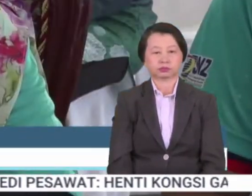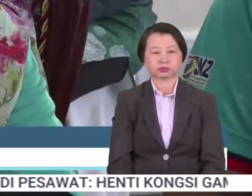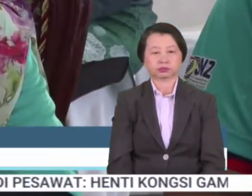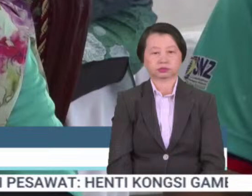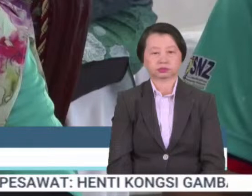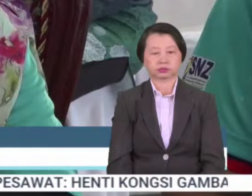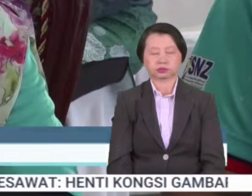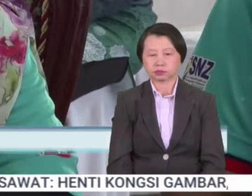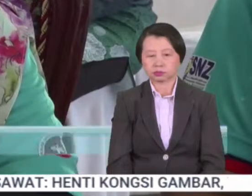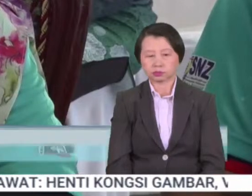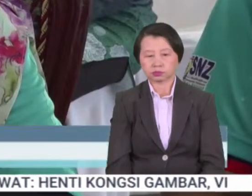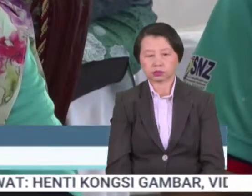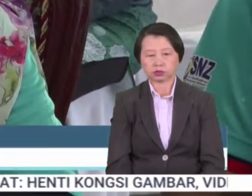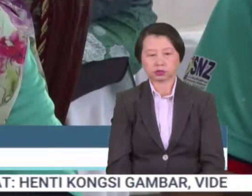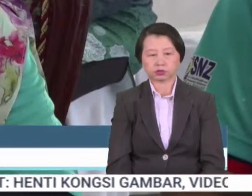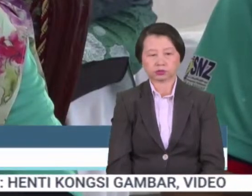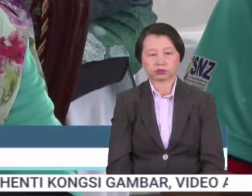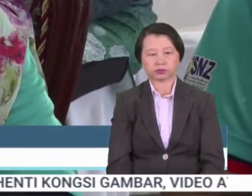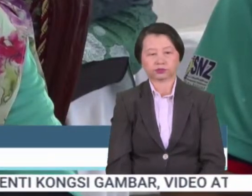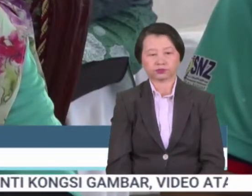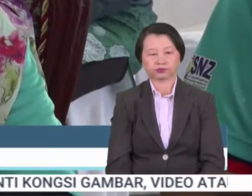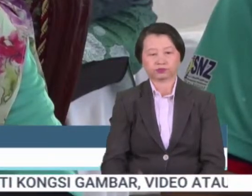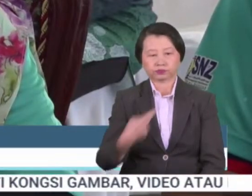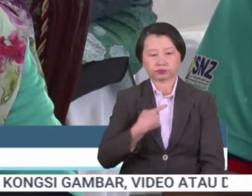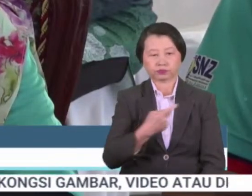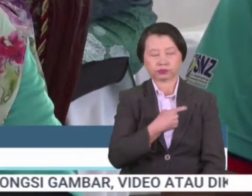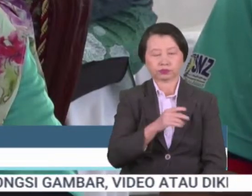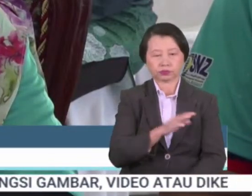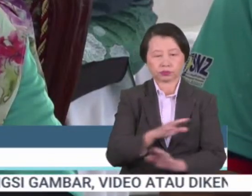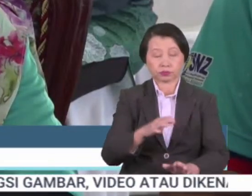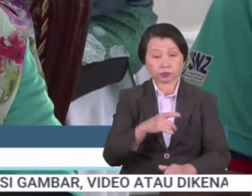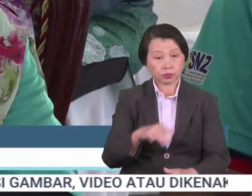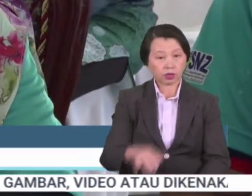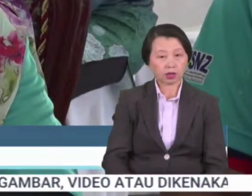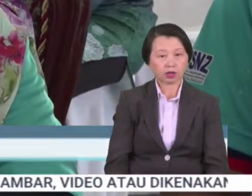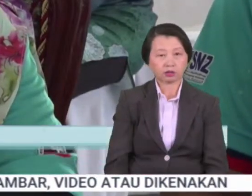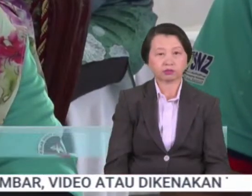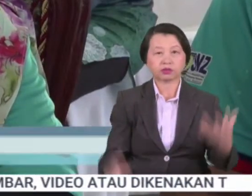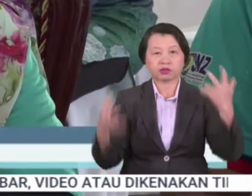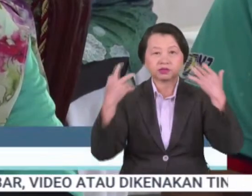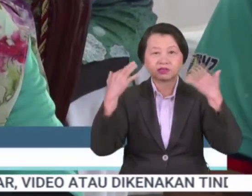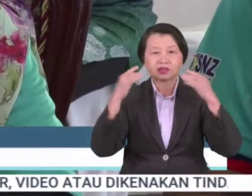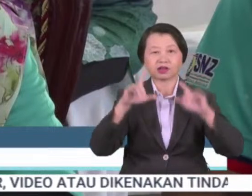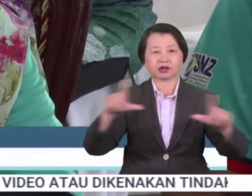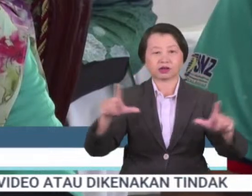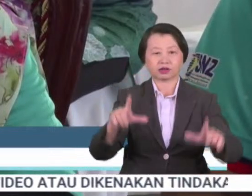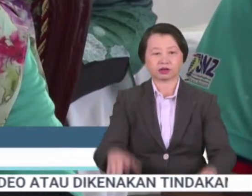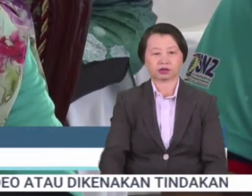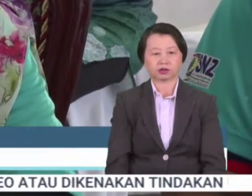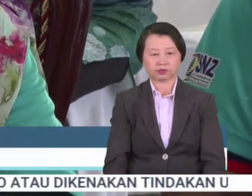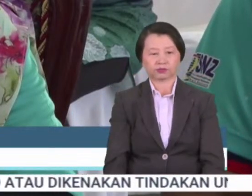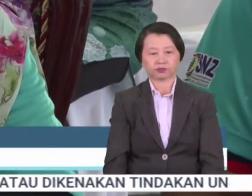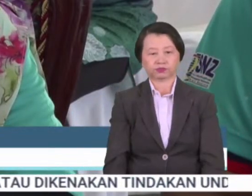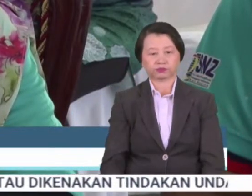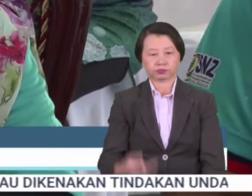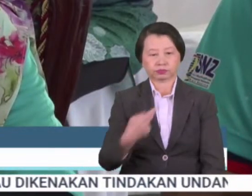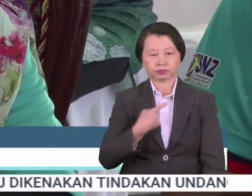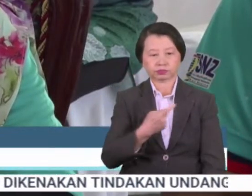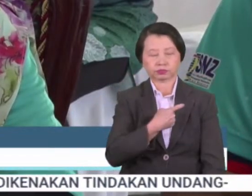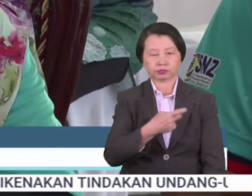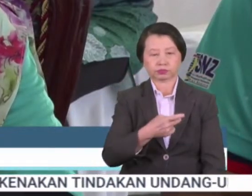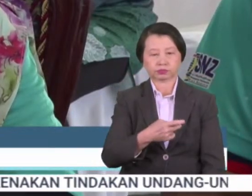produc pyak salah satu penyakit yang kita cegah melalui